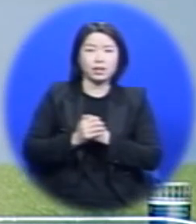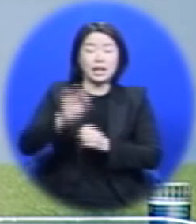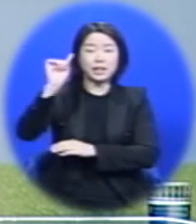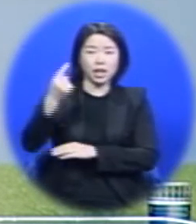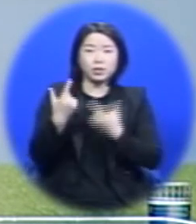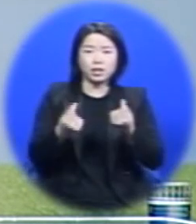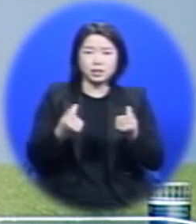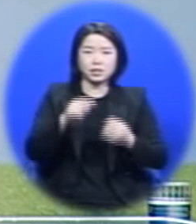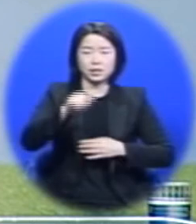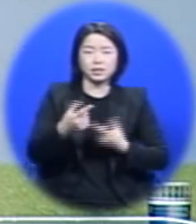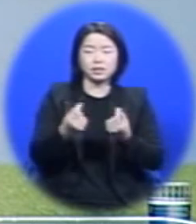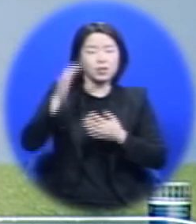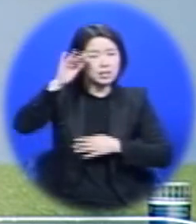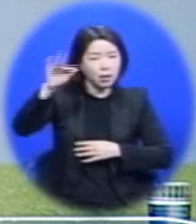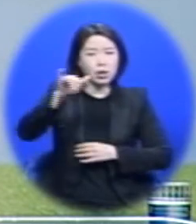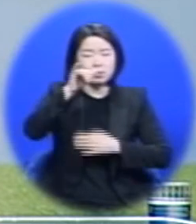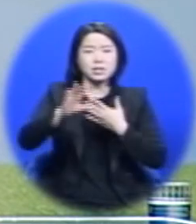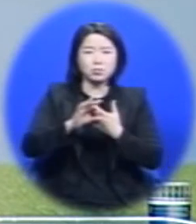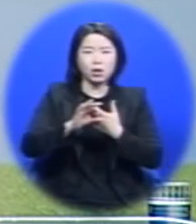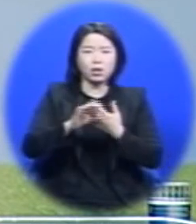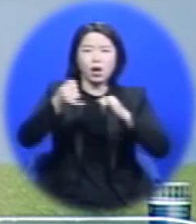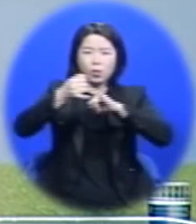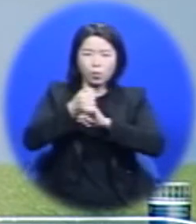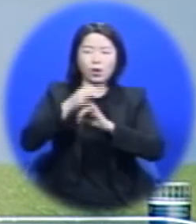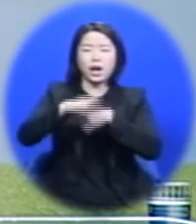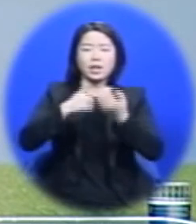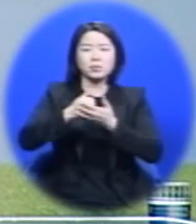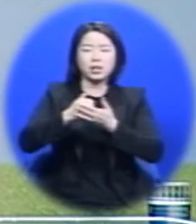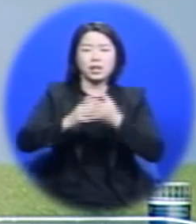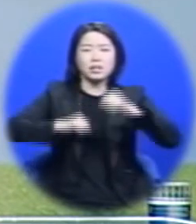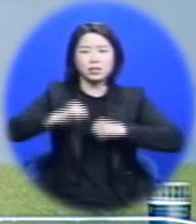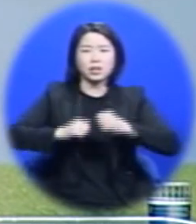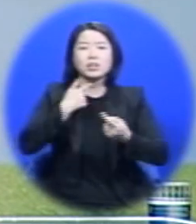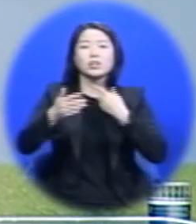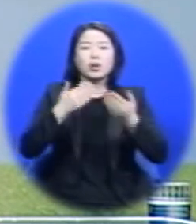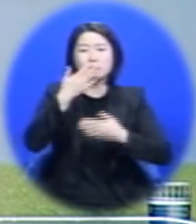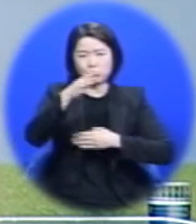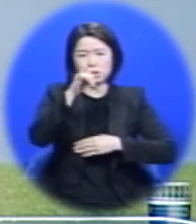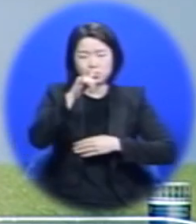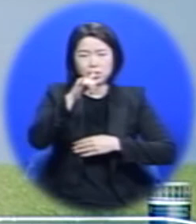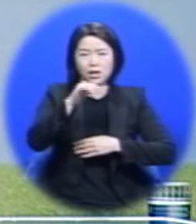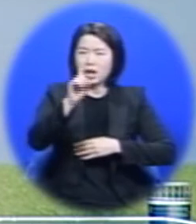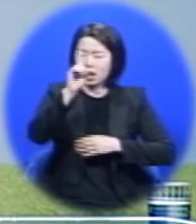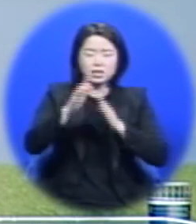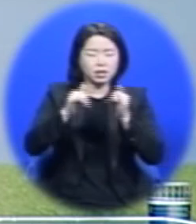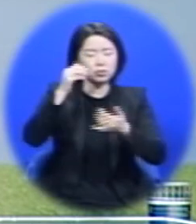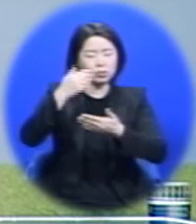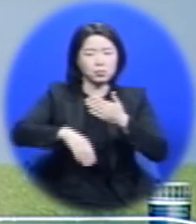다윗과 같이 그런 사모함이 있으면 반드시 다 하나님의 역사를 경험합니다. 한 사람 예외가